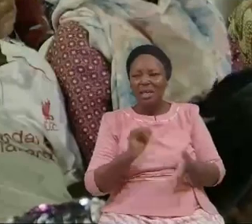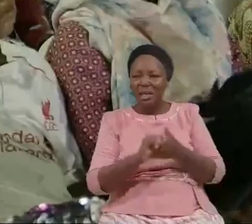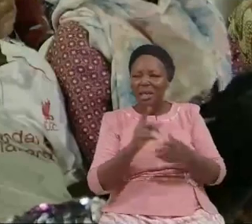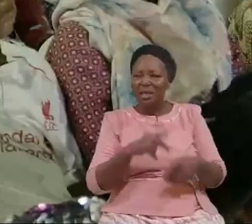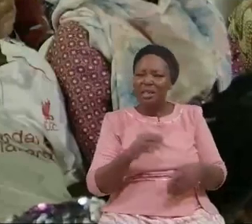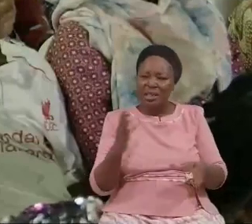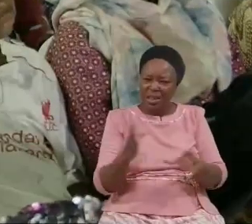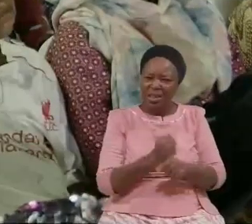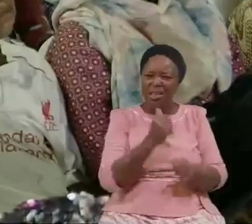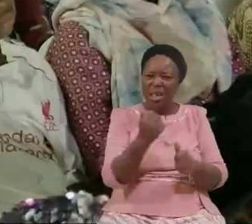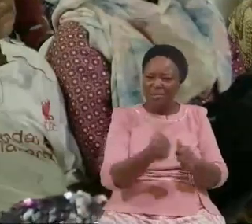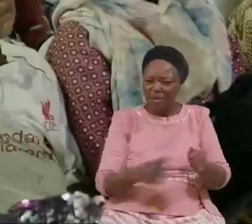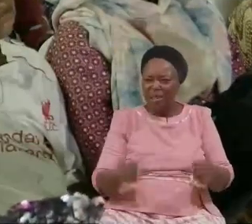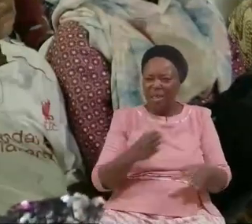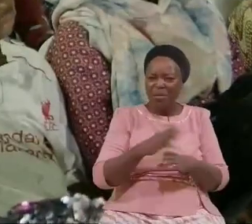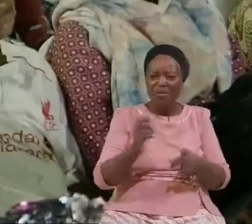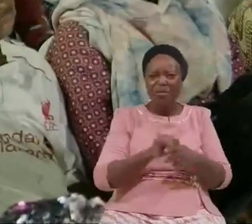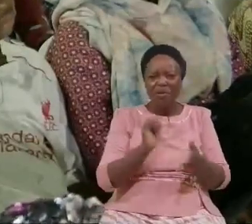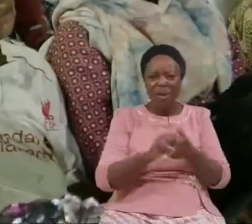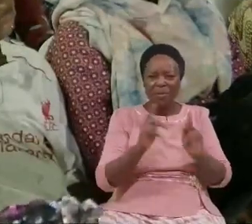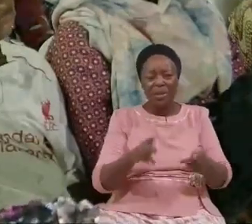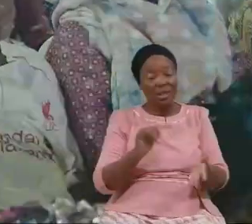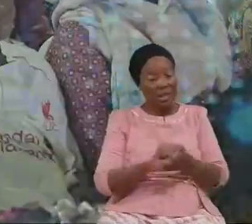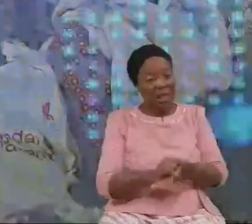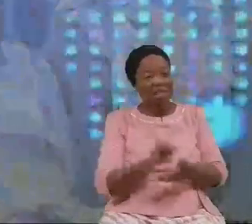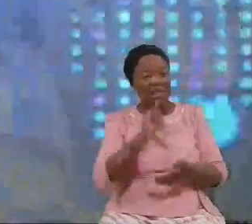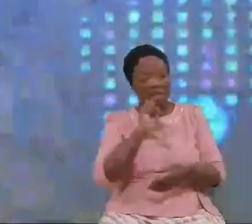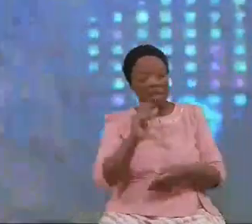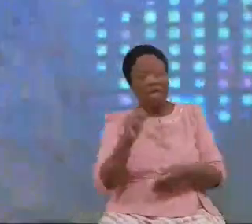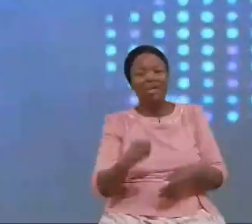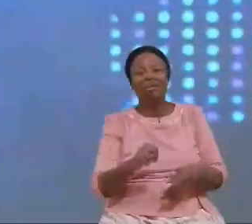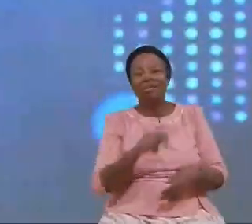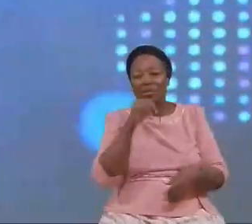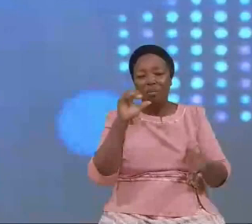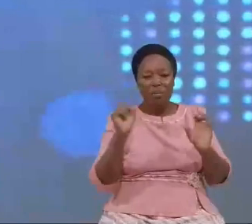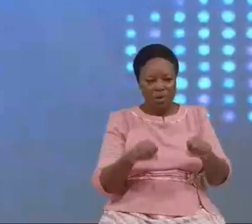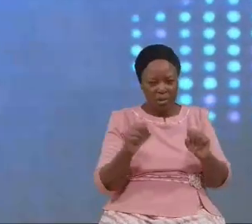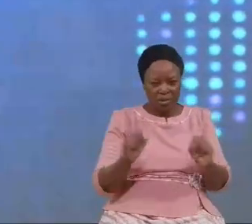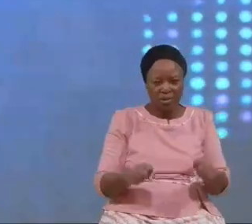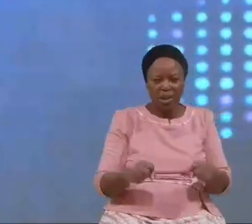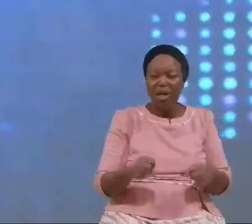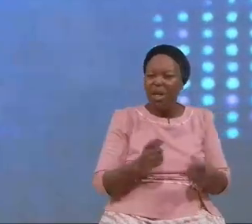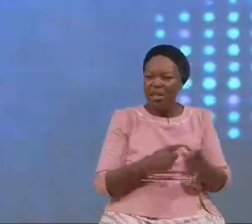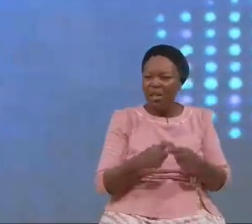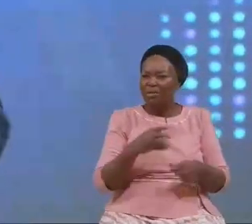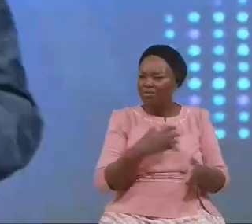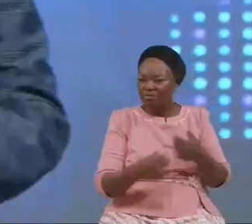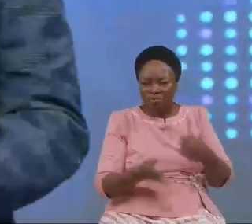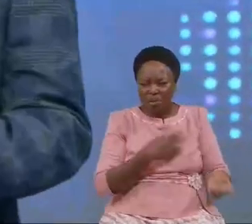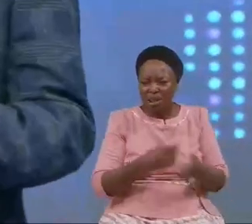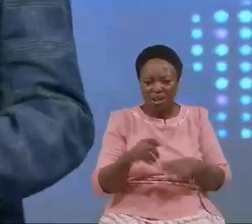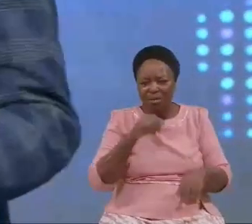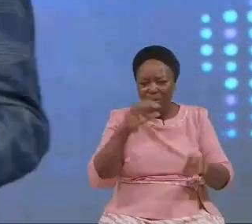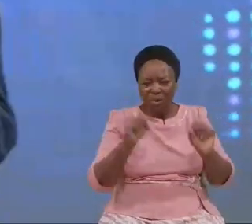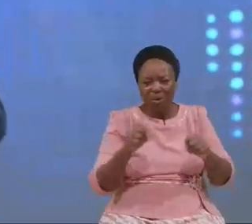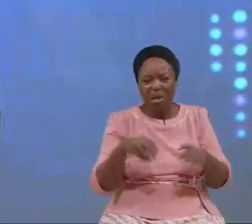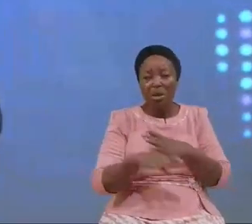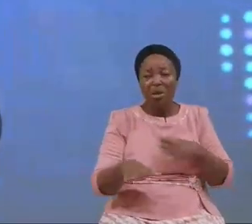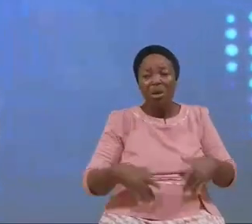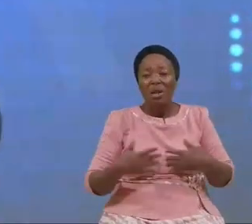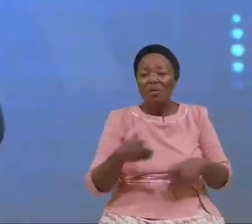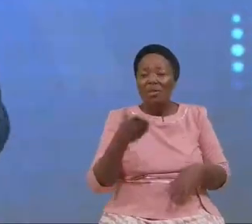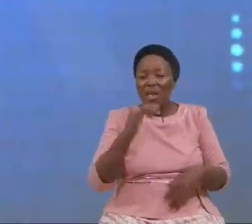ont tout ôté de sa vie c'est une impossible quel que soit l'impossibilité que tu as